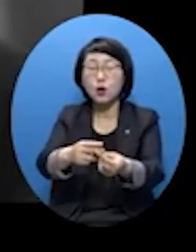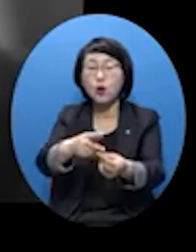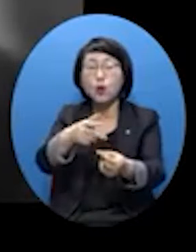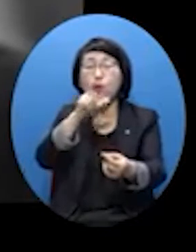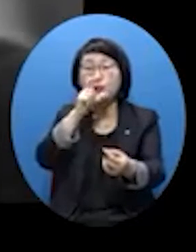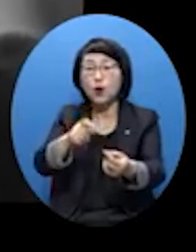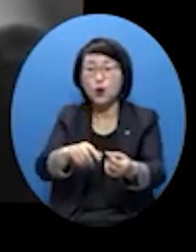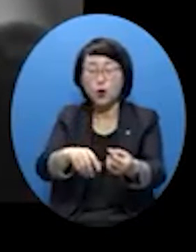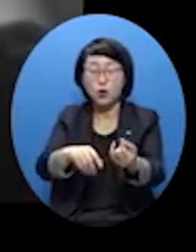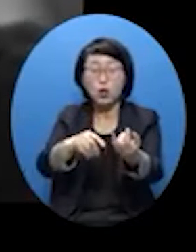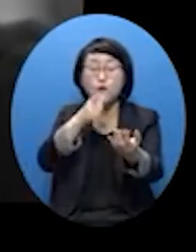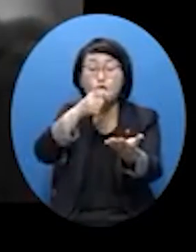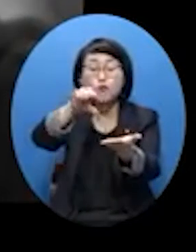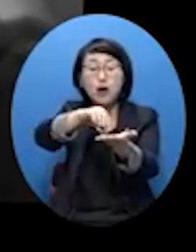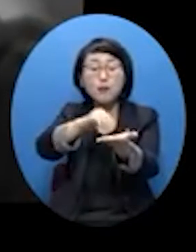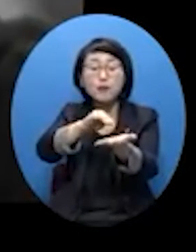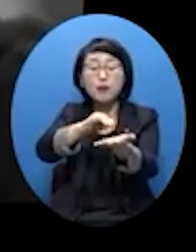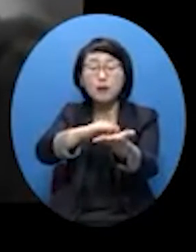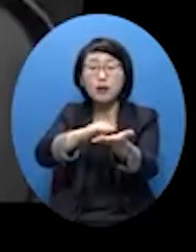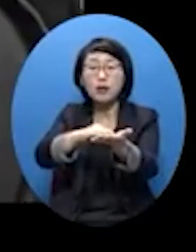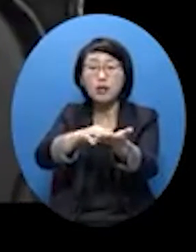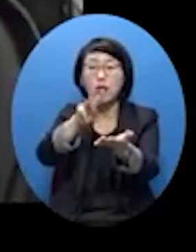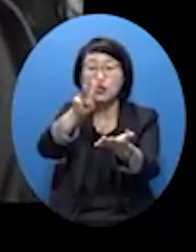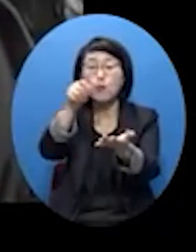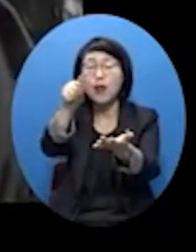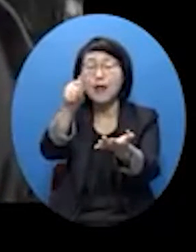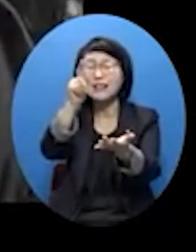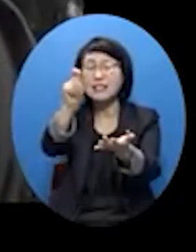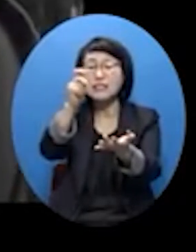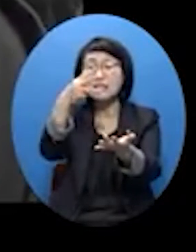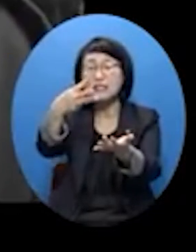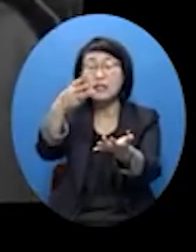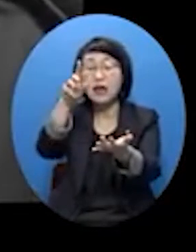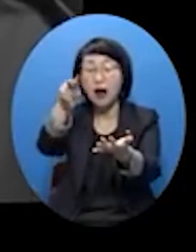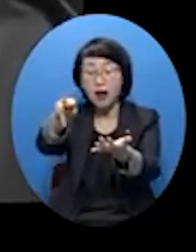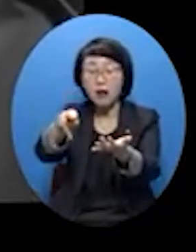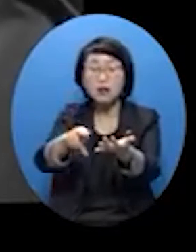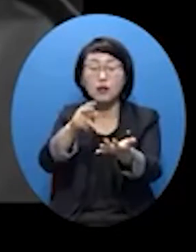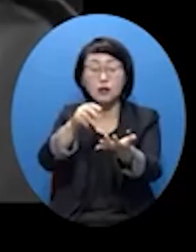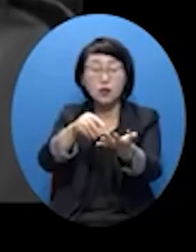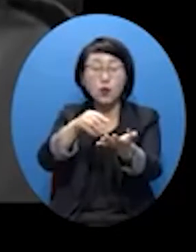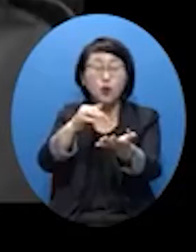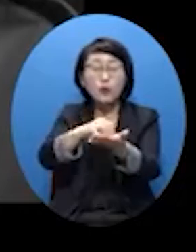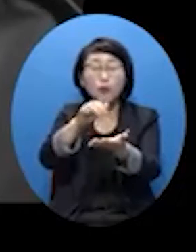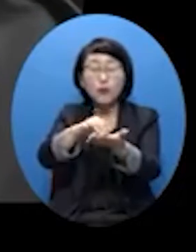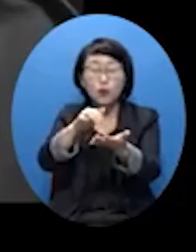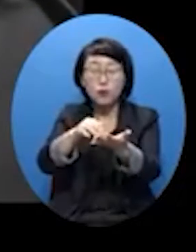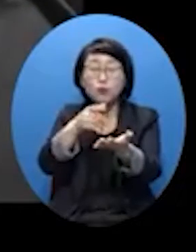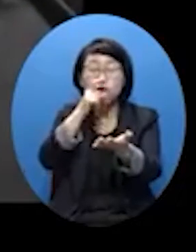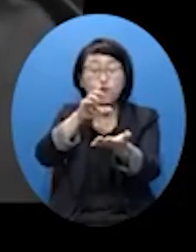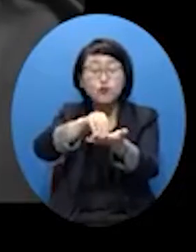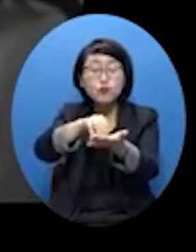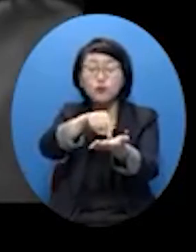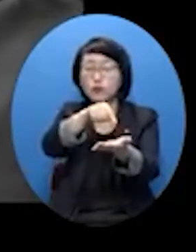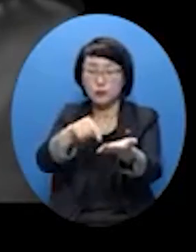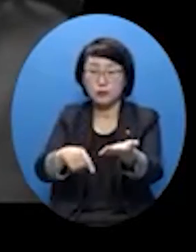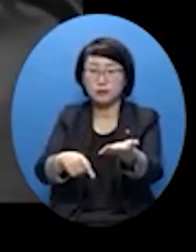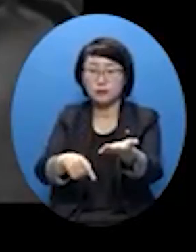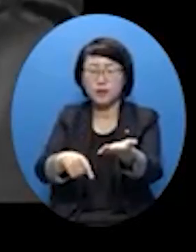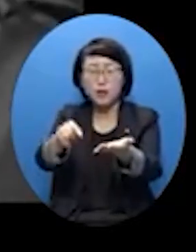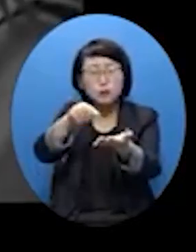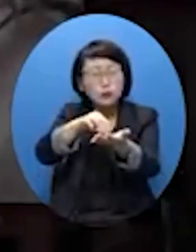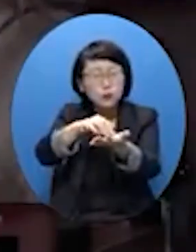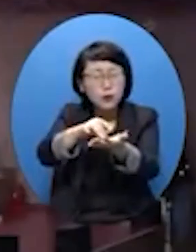워터입니다. 물을 갖다가 손에 뿌려주면서 W-A-T-E-R, 워터, 워터, 워터 아무리 말해도 듣지 못하고 보지도 못하는데 손으로